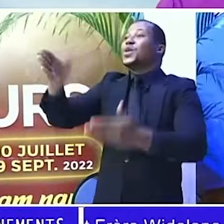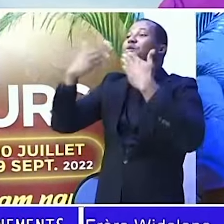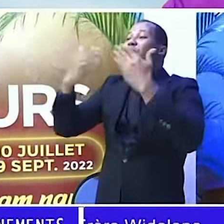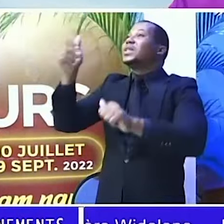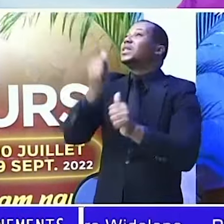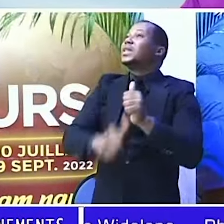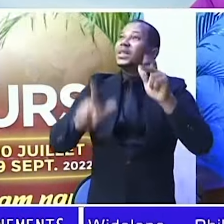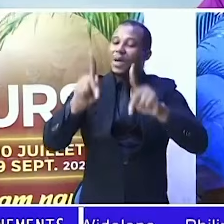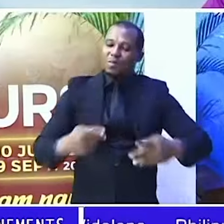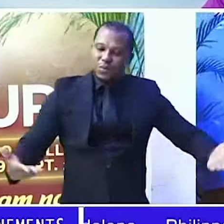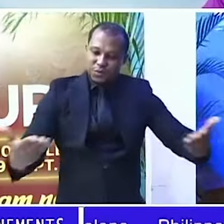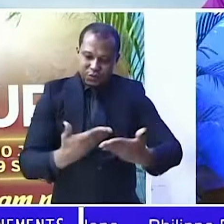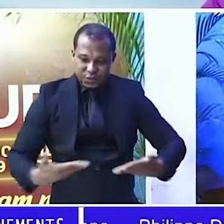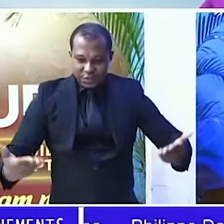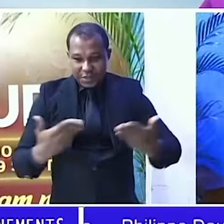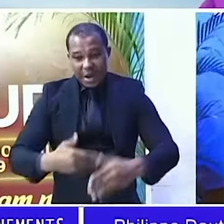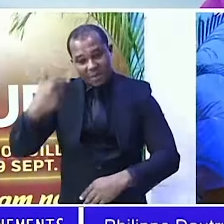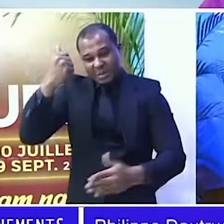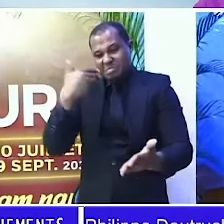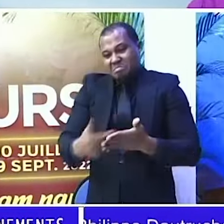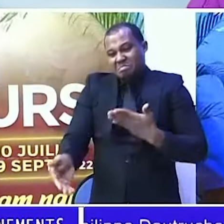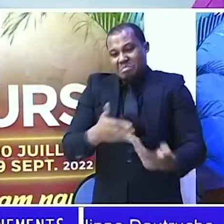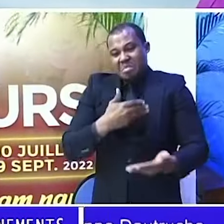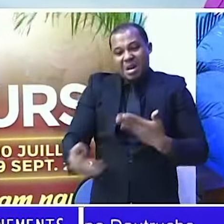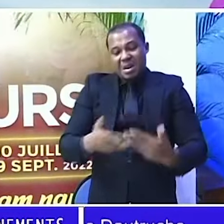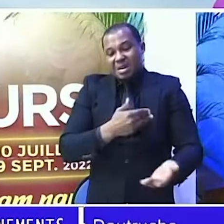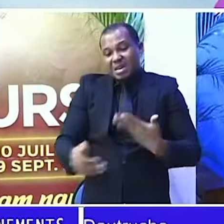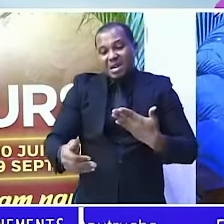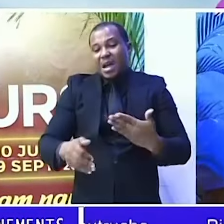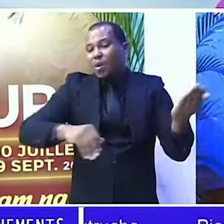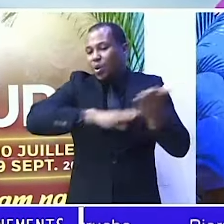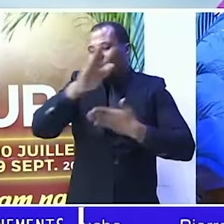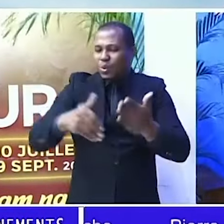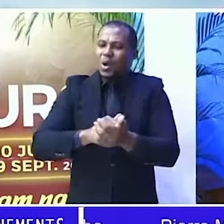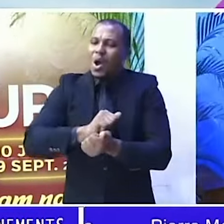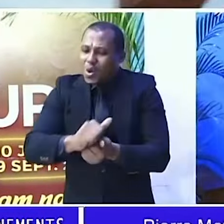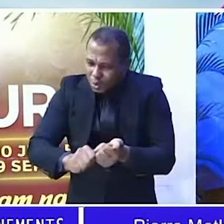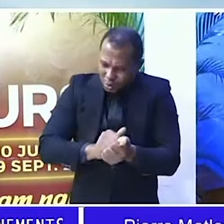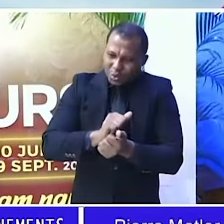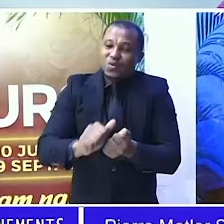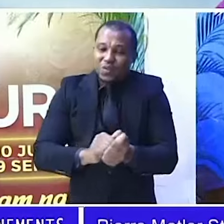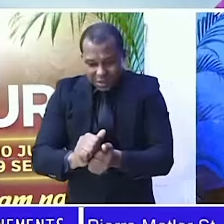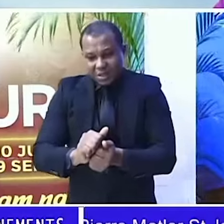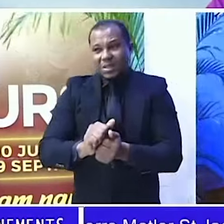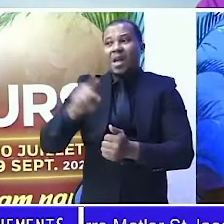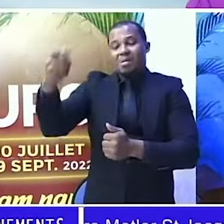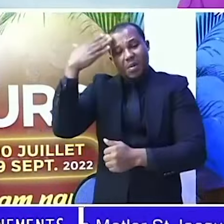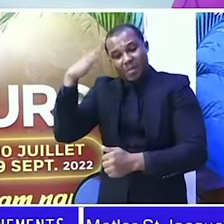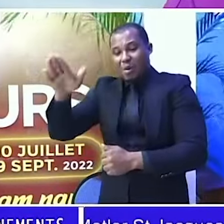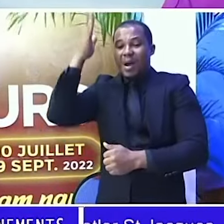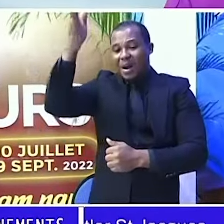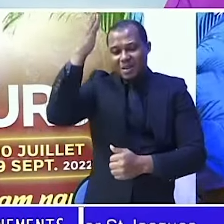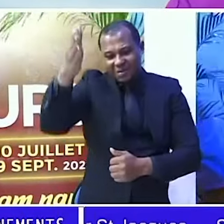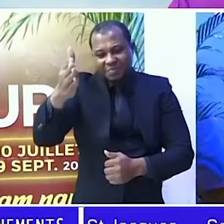qui là parce que malgré tout ça nous subi pendant jour ça yo et ne pas connaît qui ça qui attend nous encore